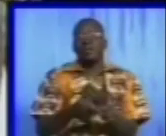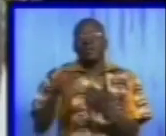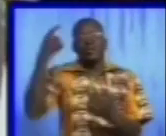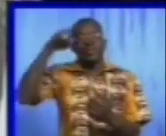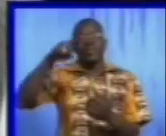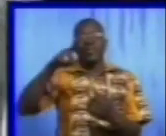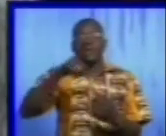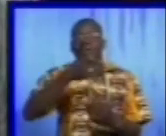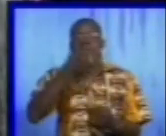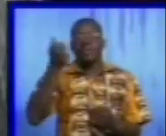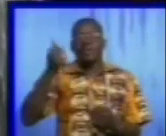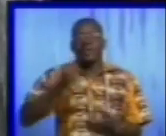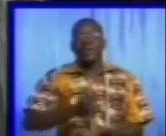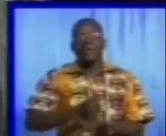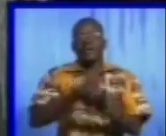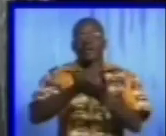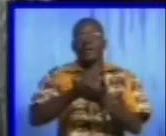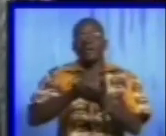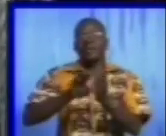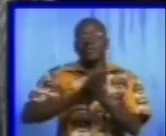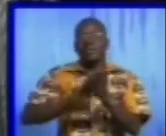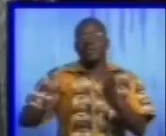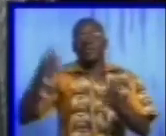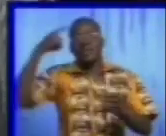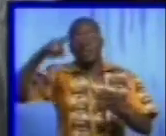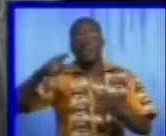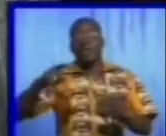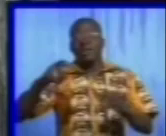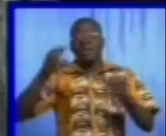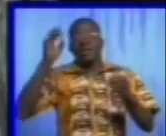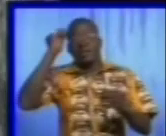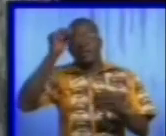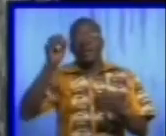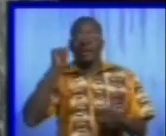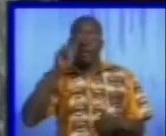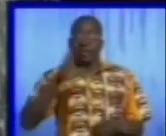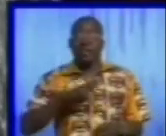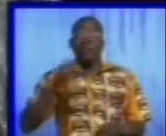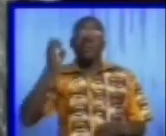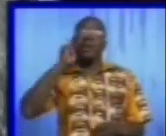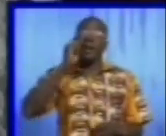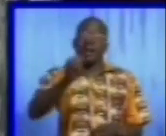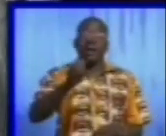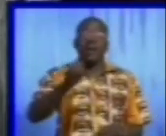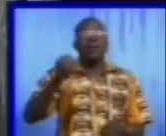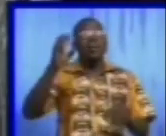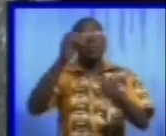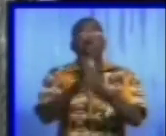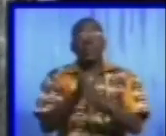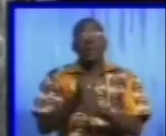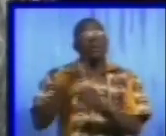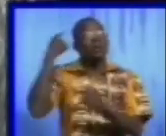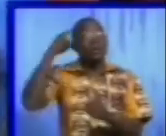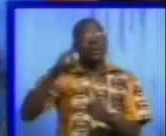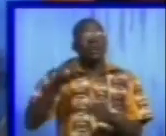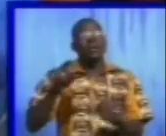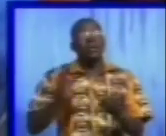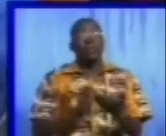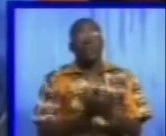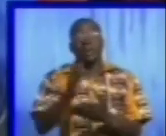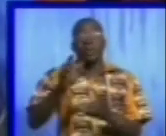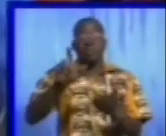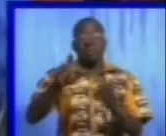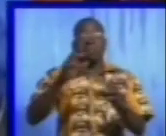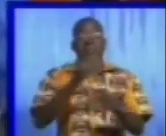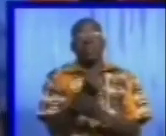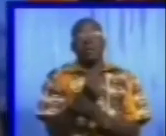les coutumiers, les religieux, les leaders d'opinion et les femmes elles-mêmes, elles n'ont qu'à prendre leur responsabilité. C'est